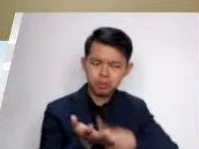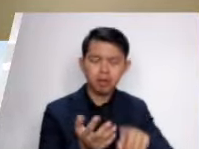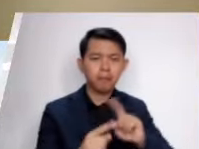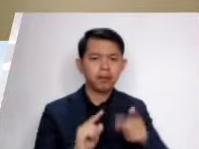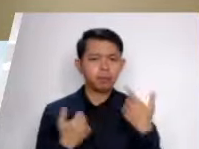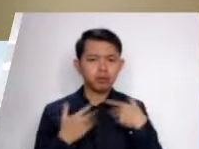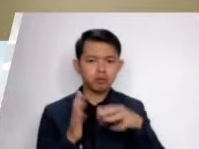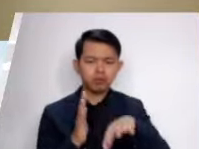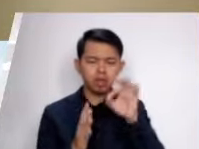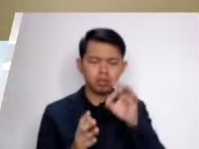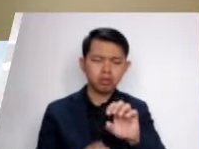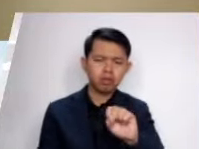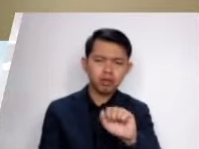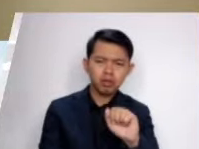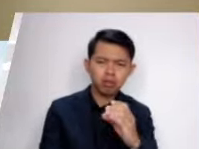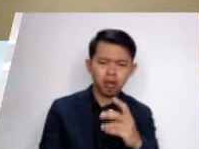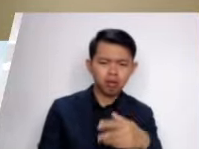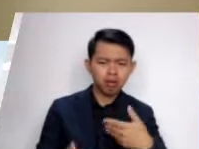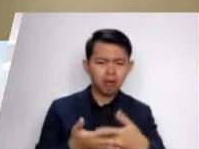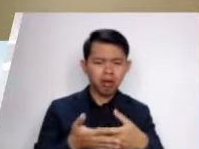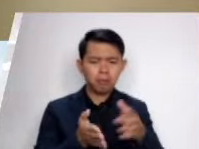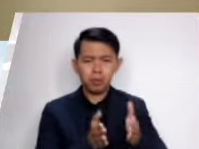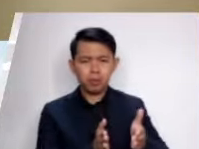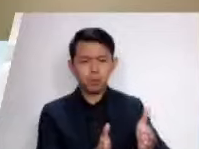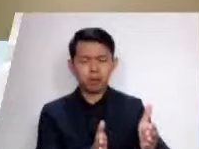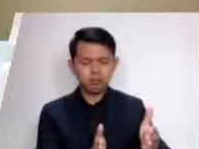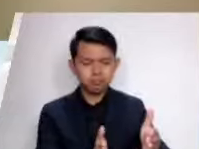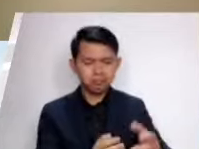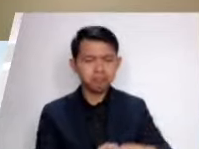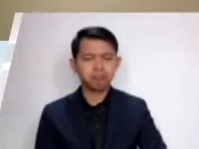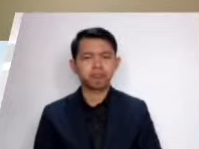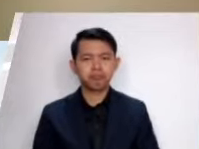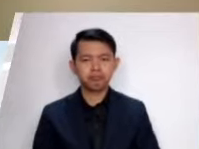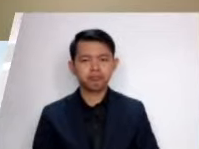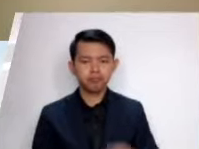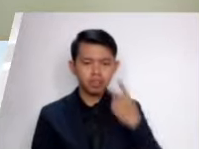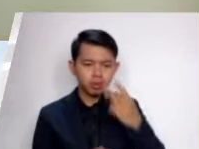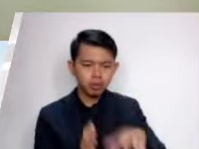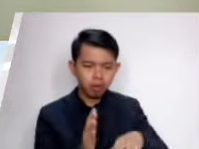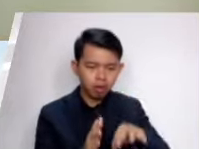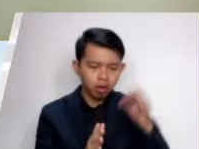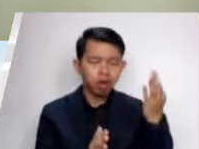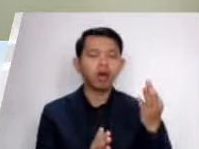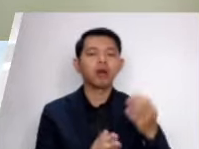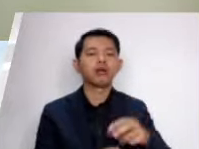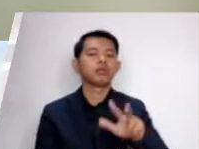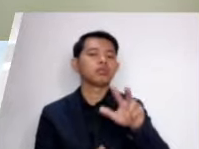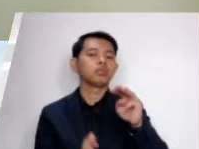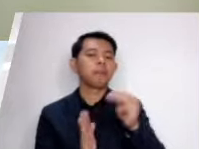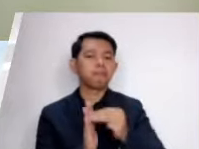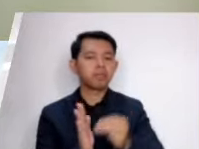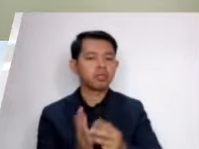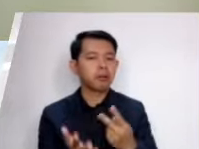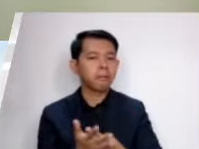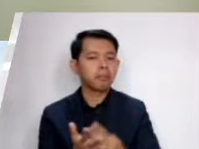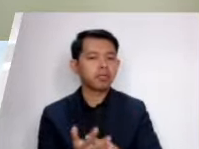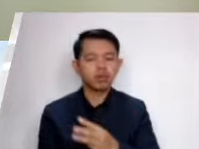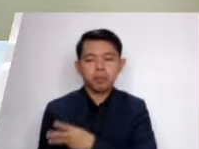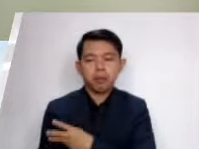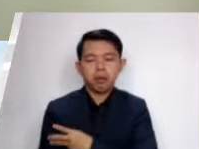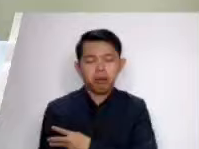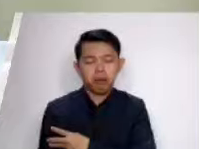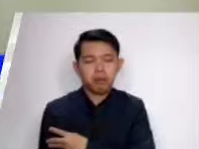gilid ng kalsada. Tumambad sa otoridad ang aabot sa mahigit 3 milyong pisong halaga ng marijuana stocks. Patuloy